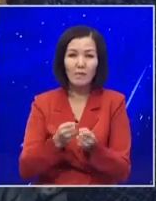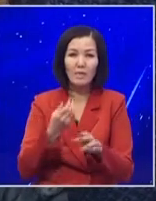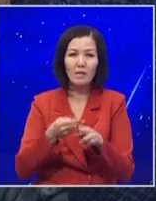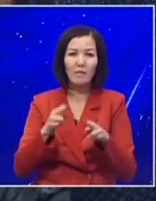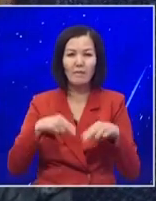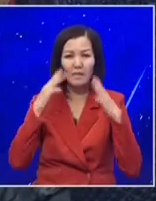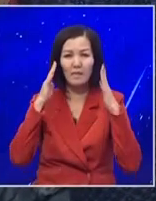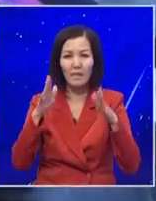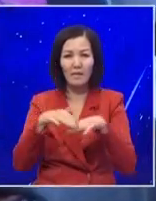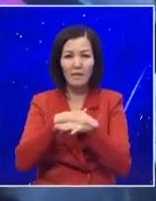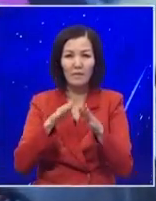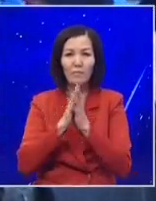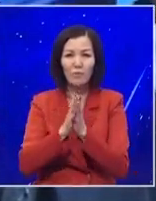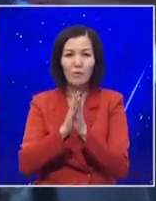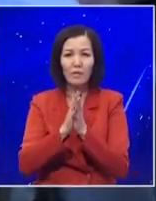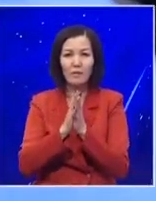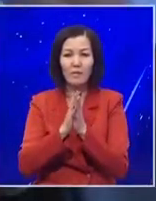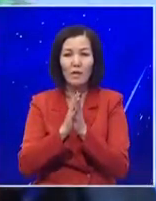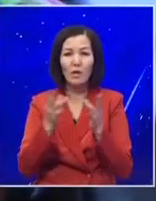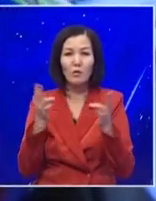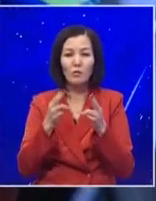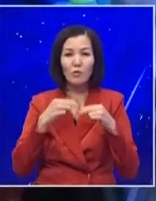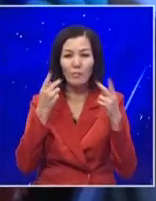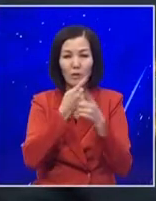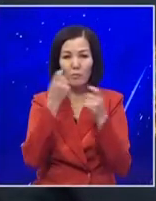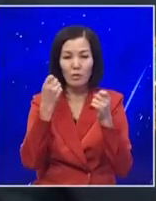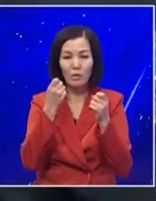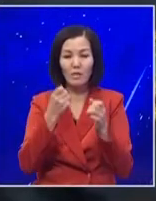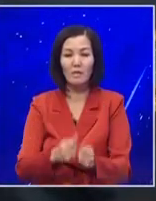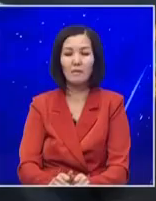обращаются к населению с просьбой не игнорировать предупреждения.